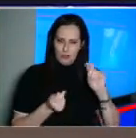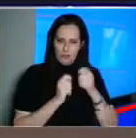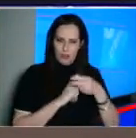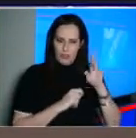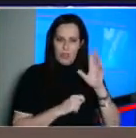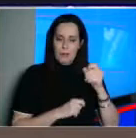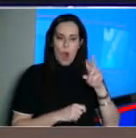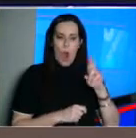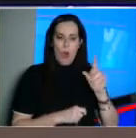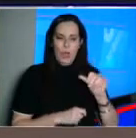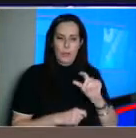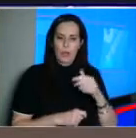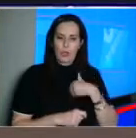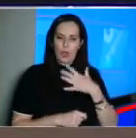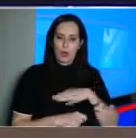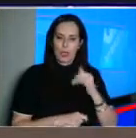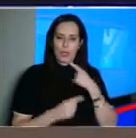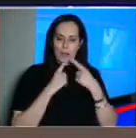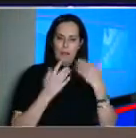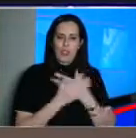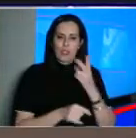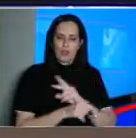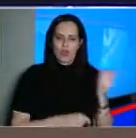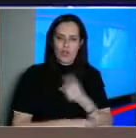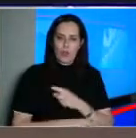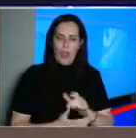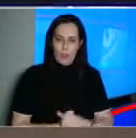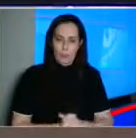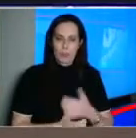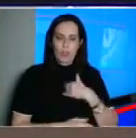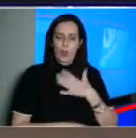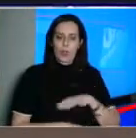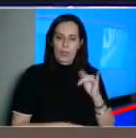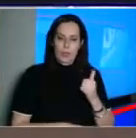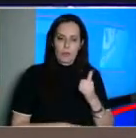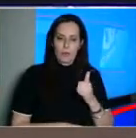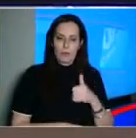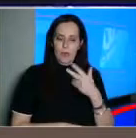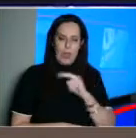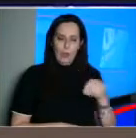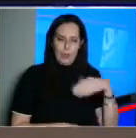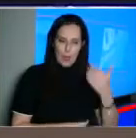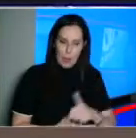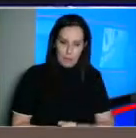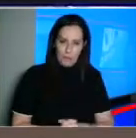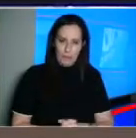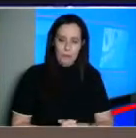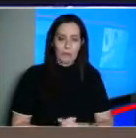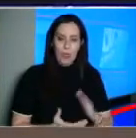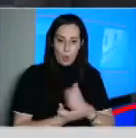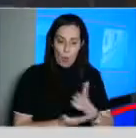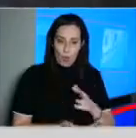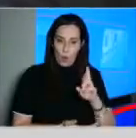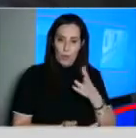אם רותם לא עולה לי על הקו, אני רוצה כן לדבר על הפייק ניוז של השבוע ברשותכם, ואני רוצה כן לעבור לאייטם הבא. מוכן, מוכן,